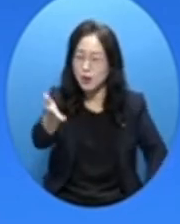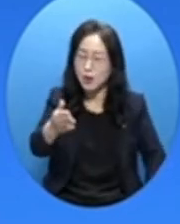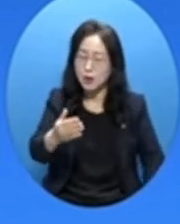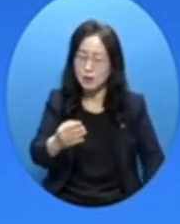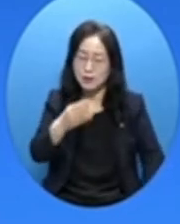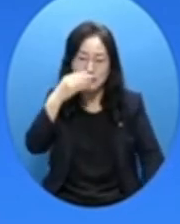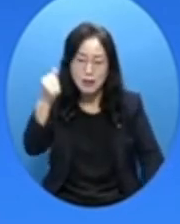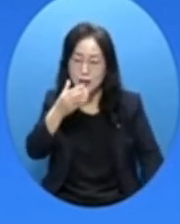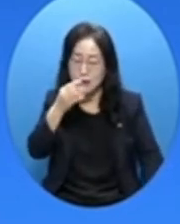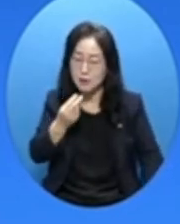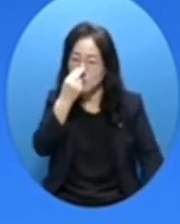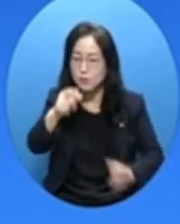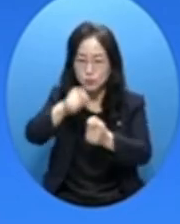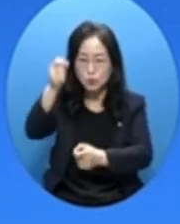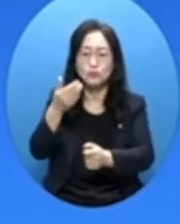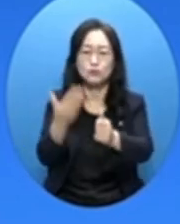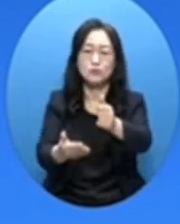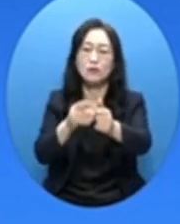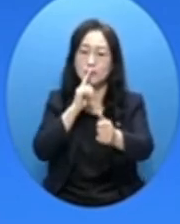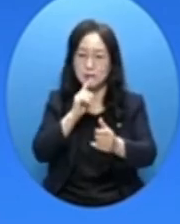장수하리라.